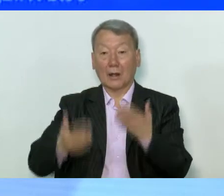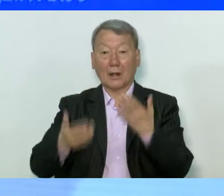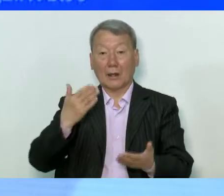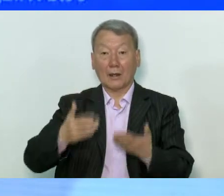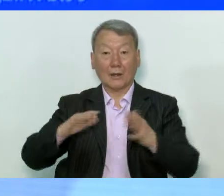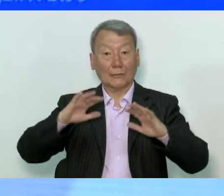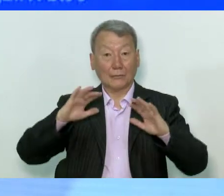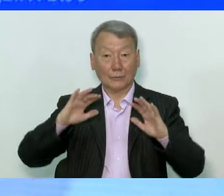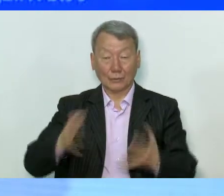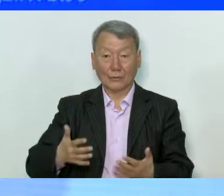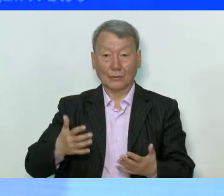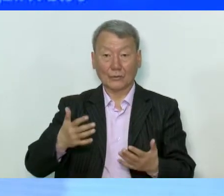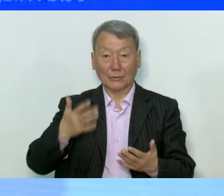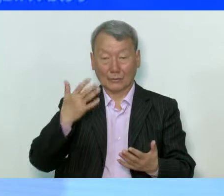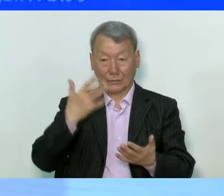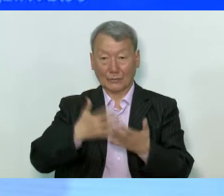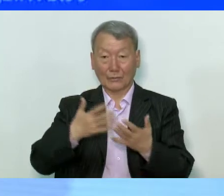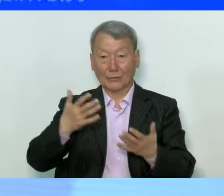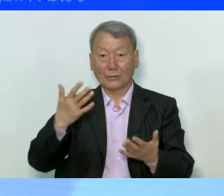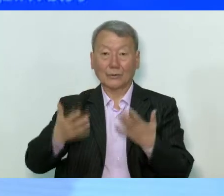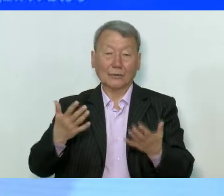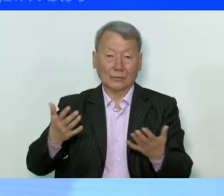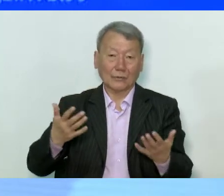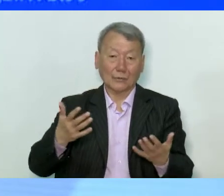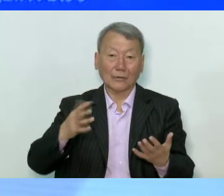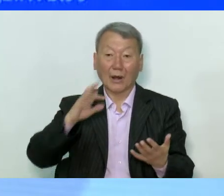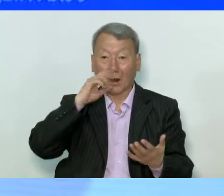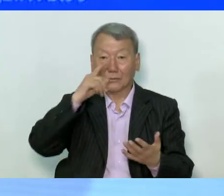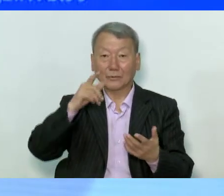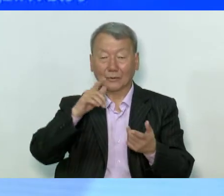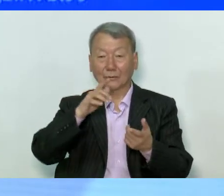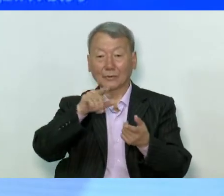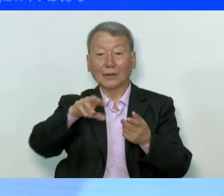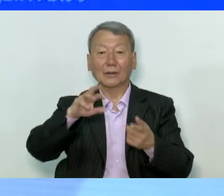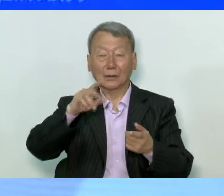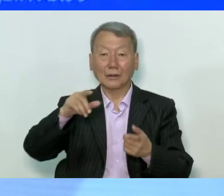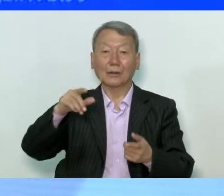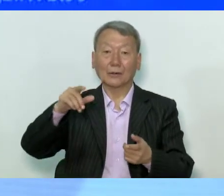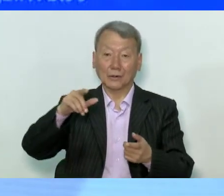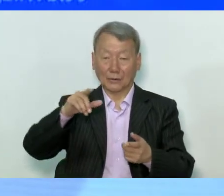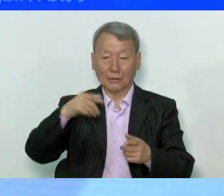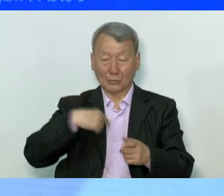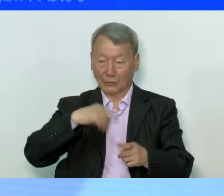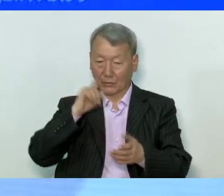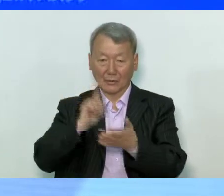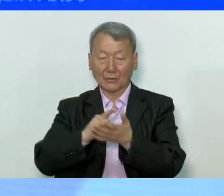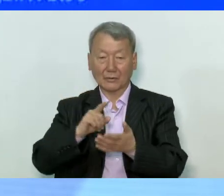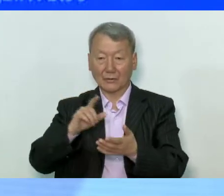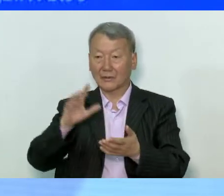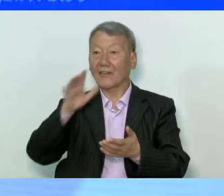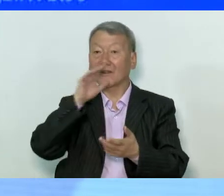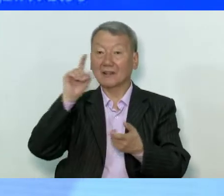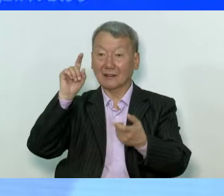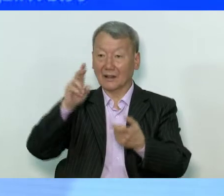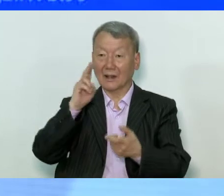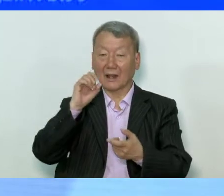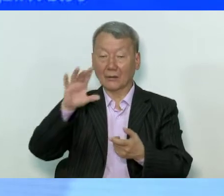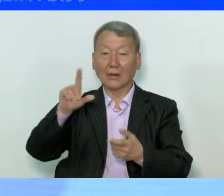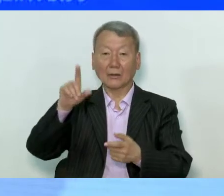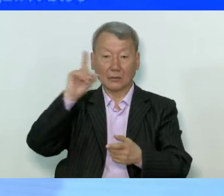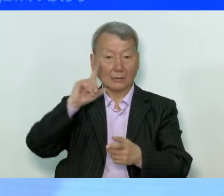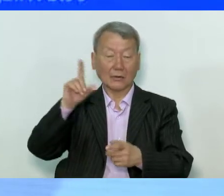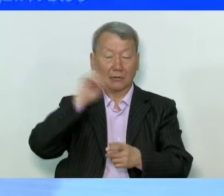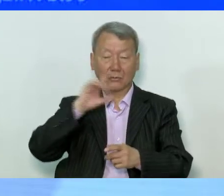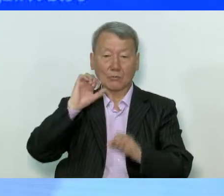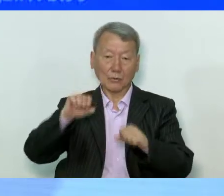ошондой кырдаал пайда болуп же болбосо бир абал өзгөрө турган болсо, биз ошо кырдаалга карата